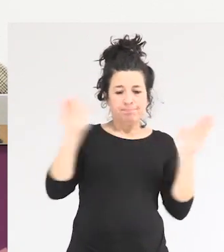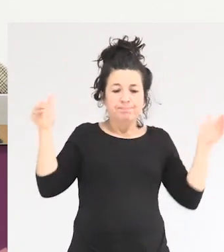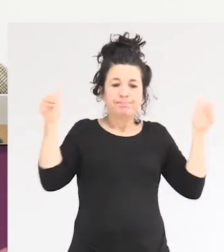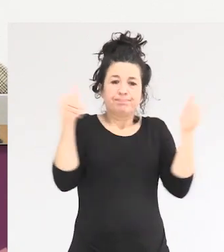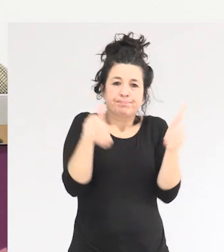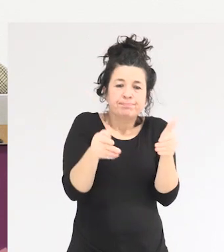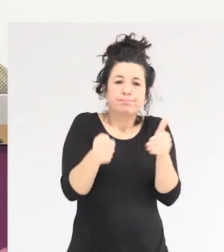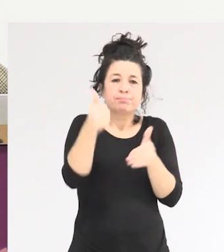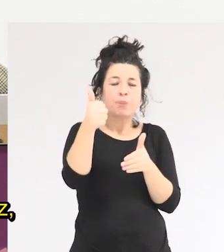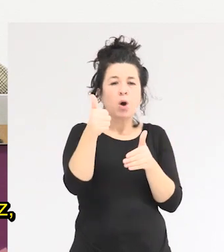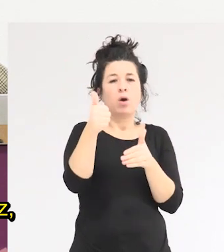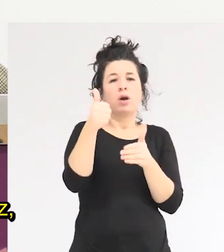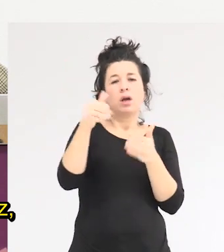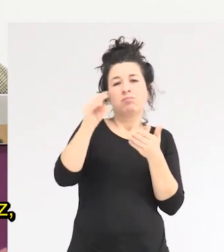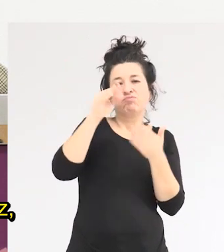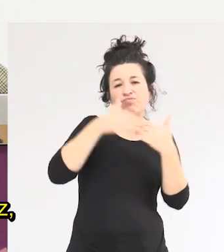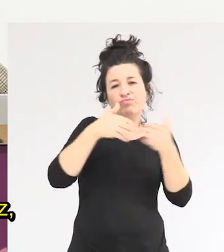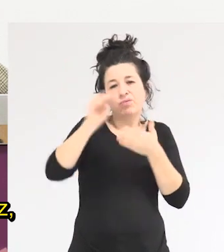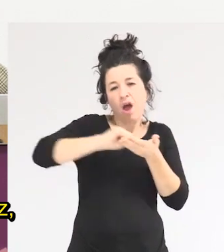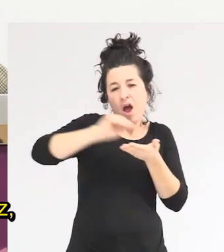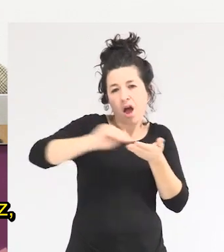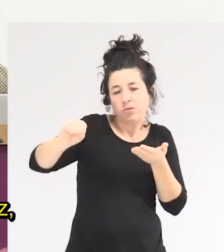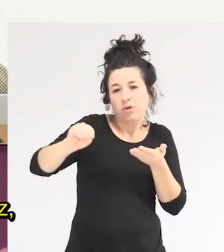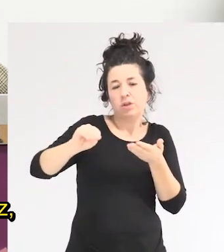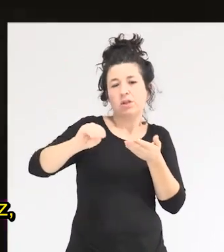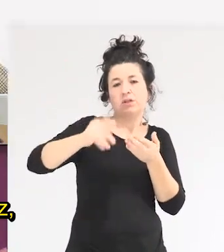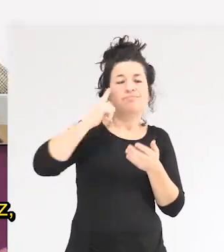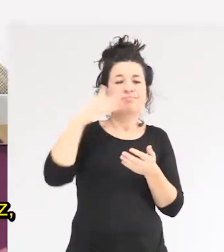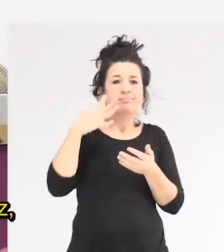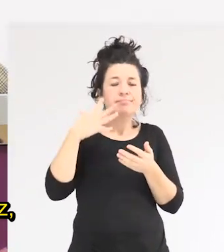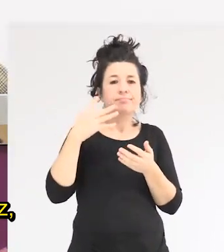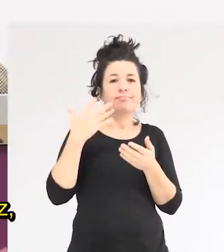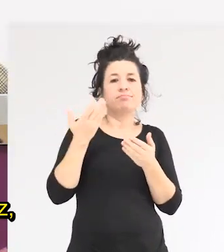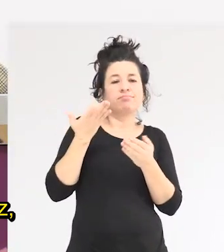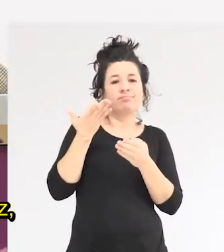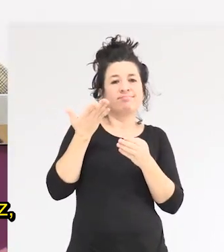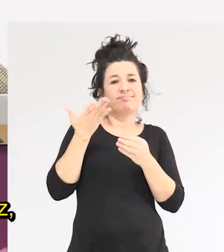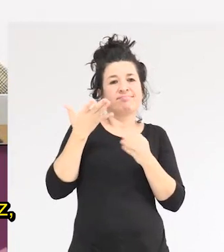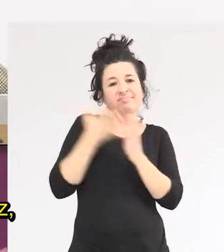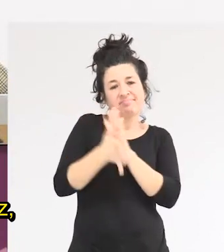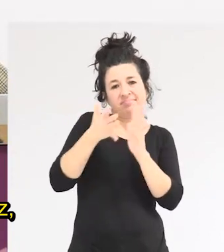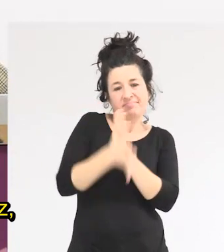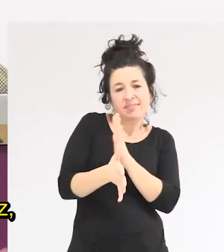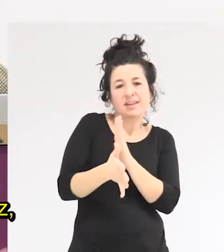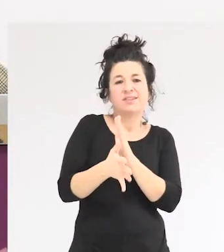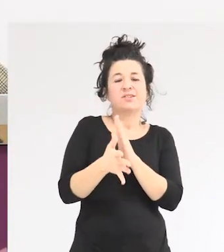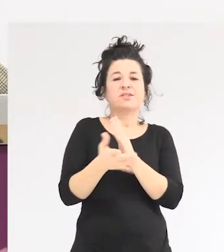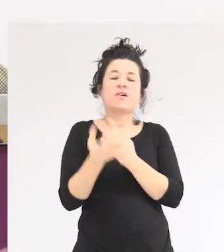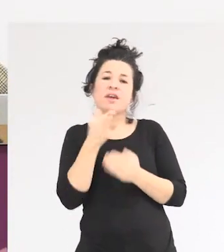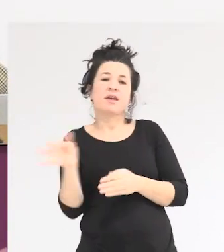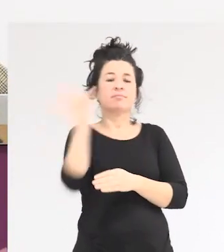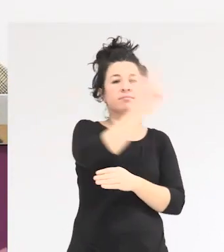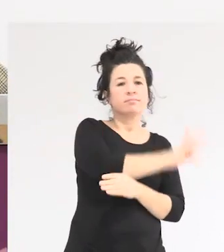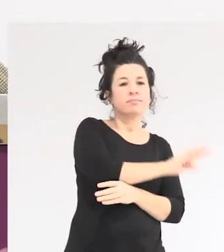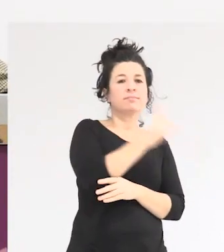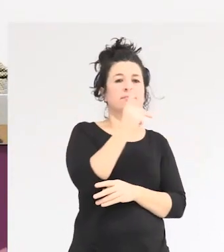klasiko hauek aipatuz eta amatasun ez normatibo ikasu eginez, ziko zaituzte Katixakin. Katixak ordu